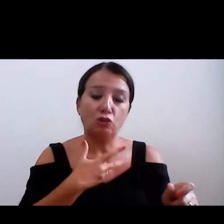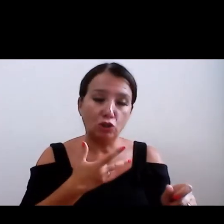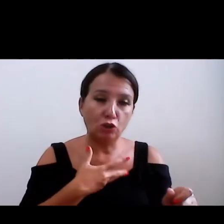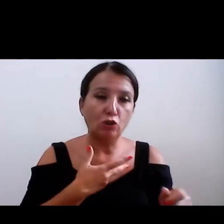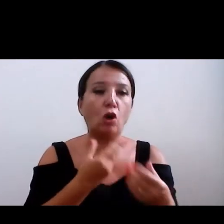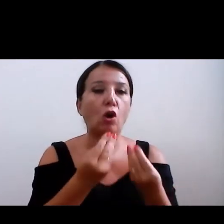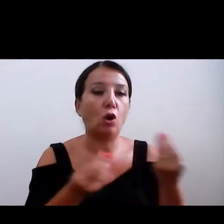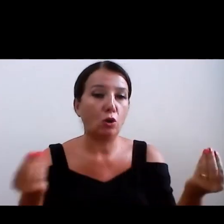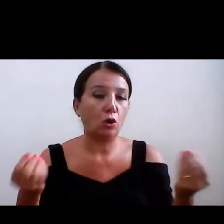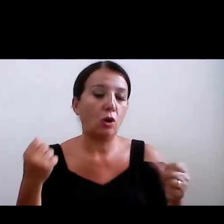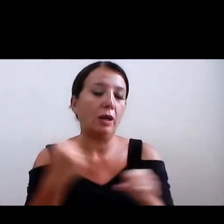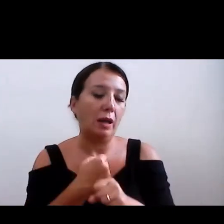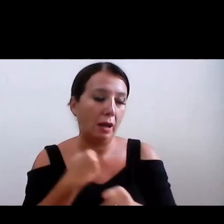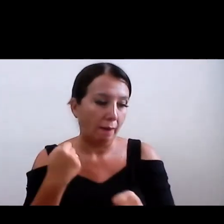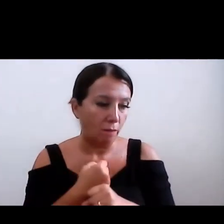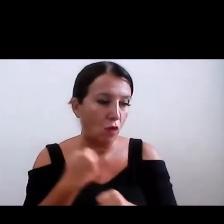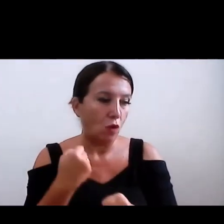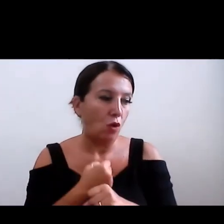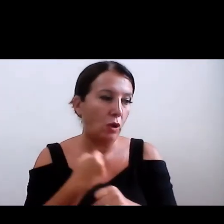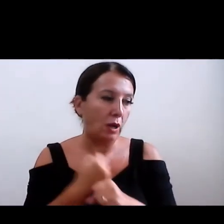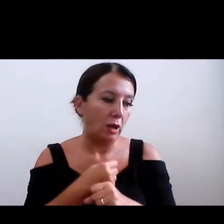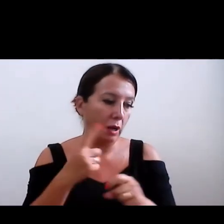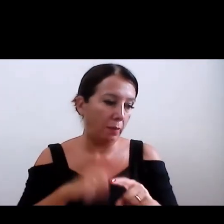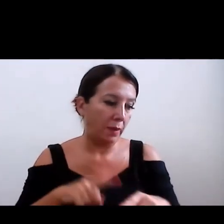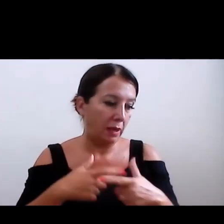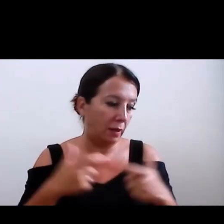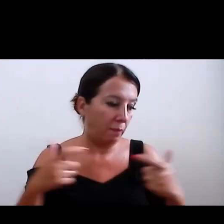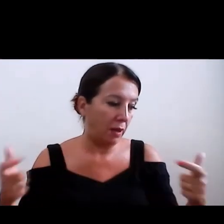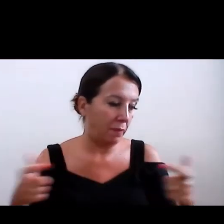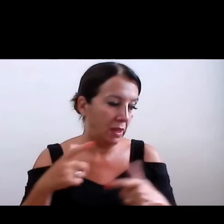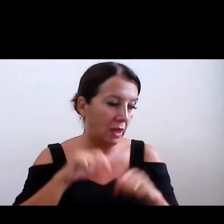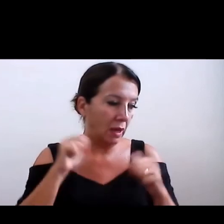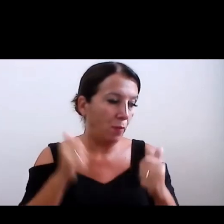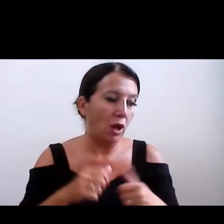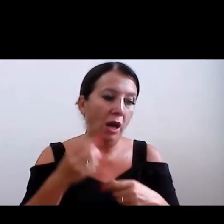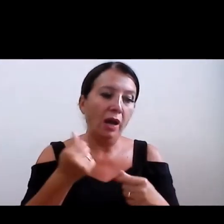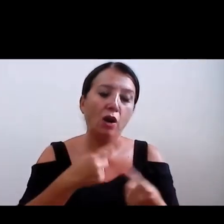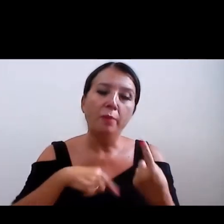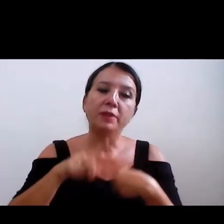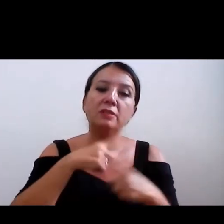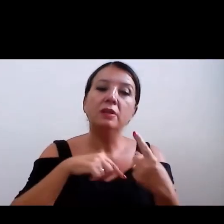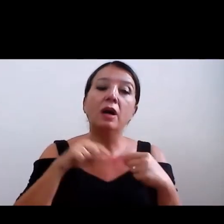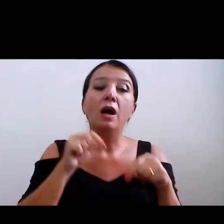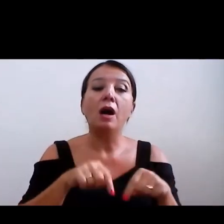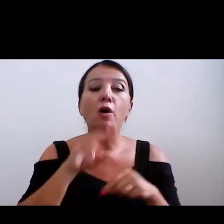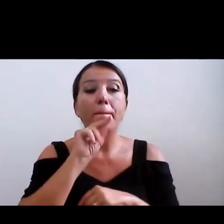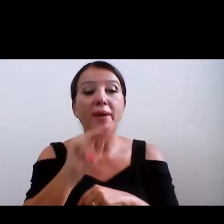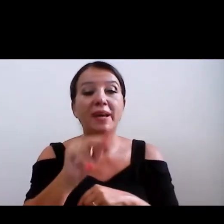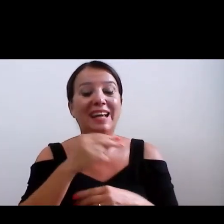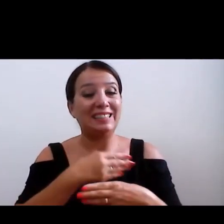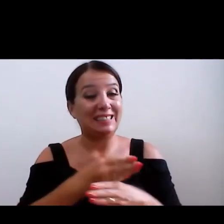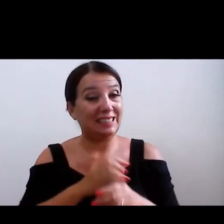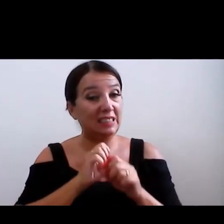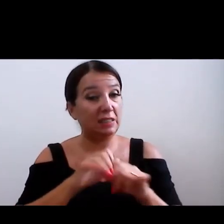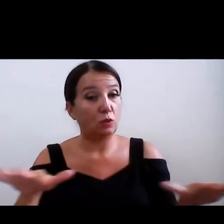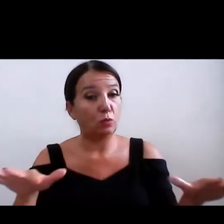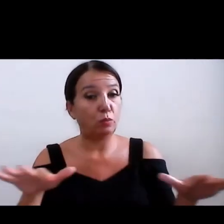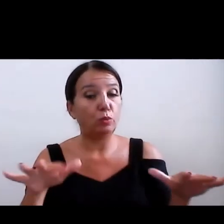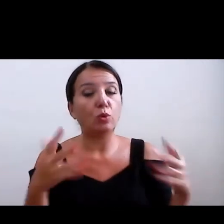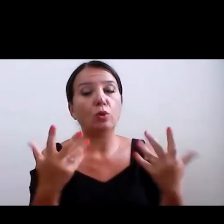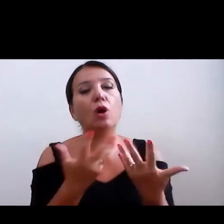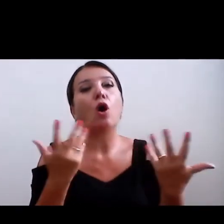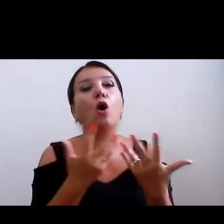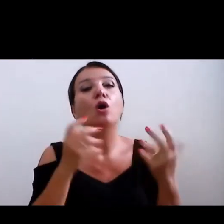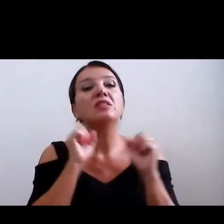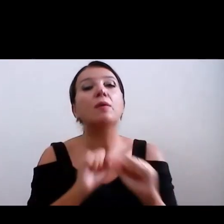e lavorano per implementare dei modelli di economia circolare. Oggi abbiamo parlato del distributore, di quello che potrebbe essere